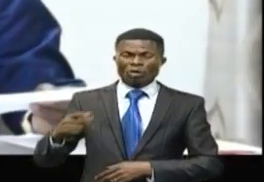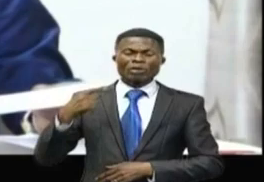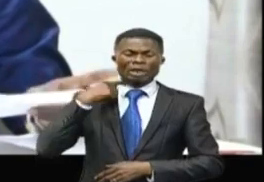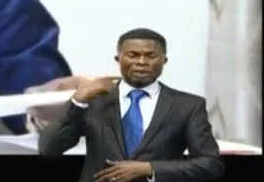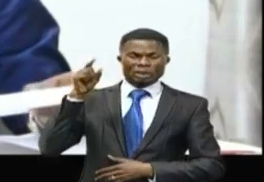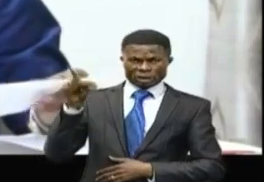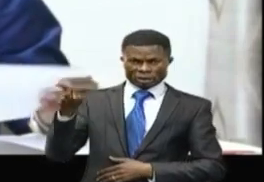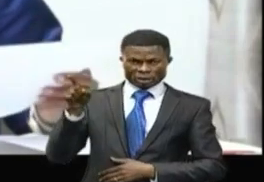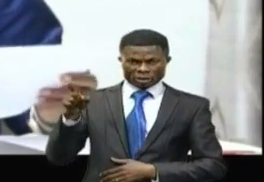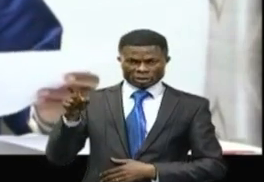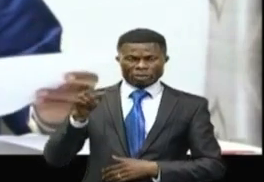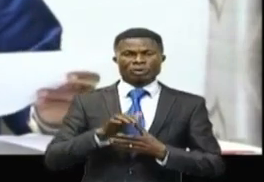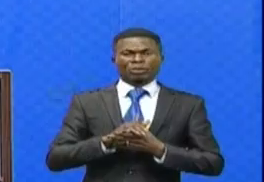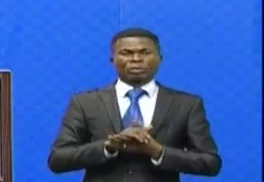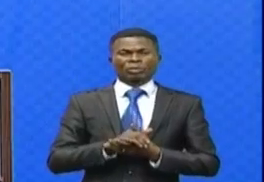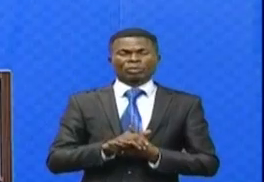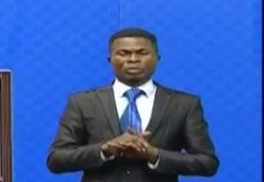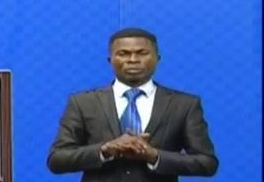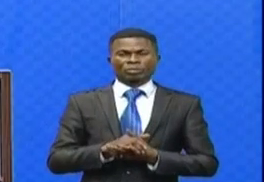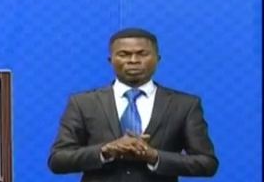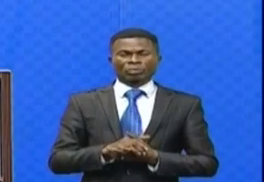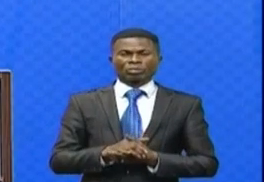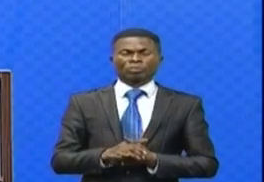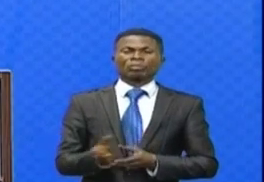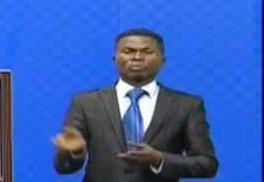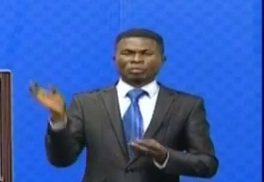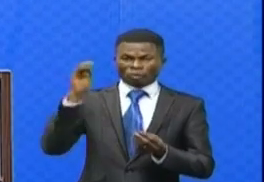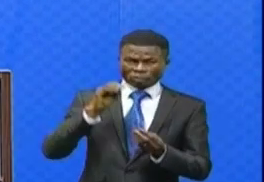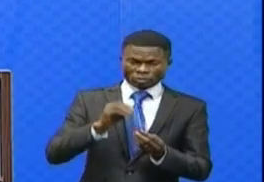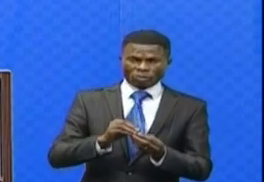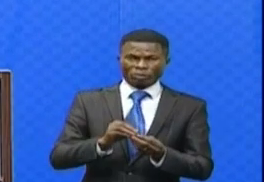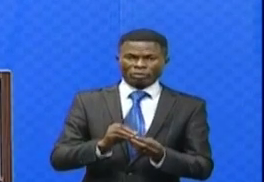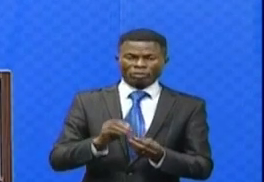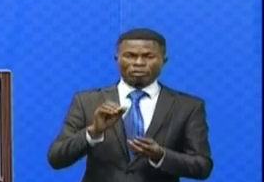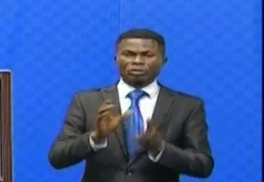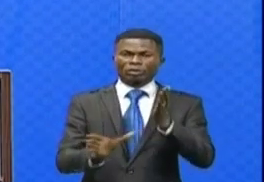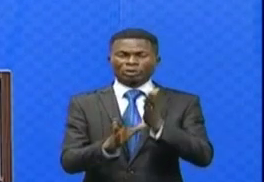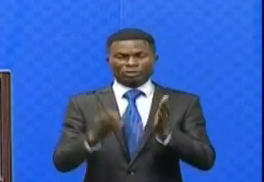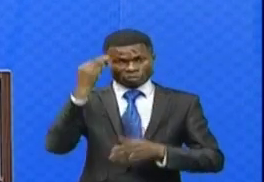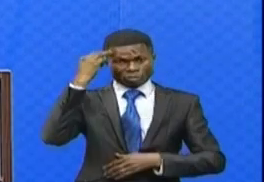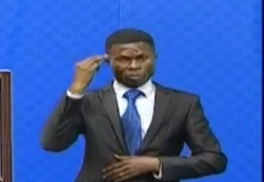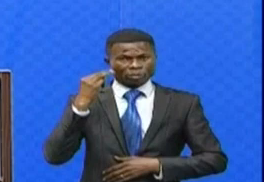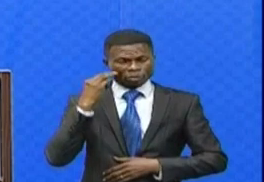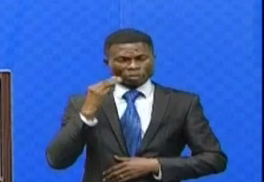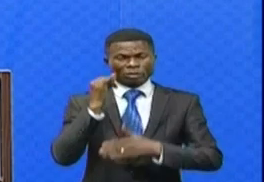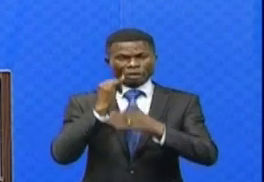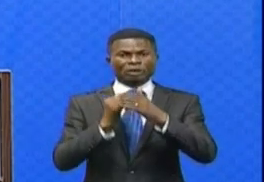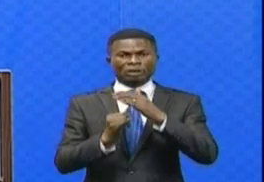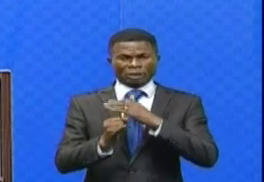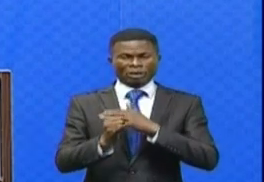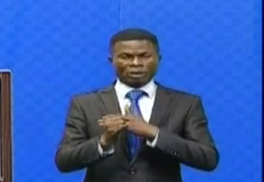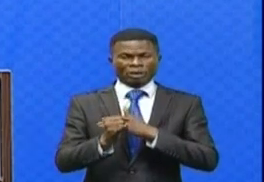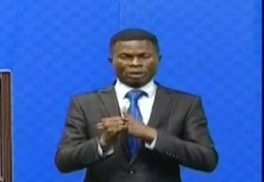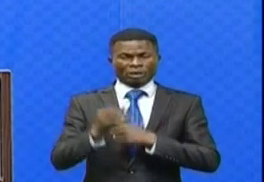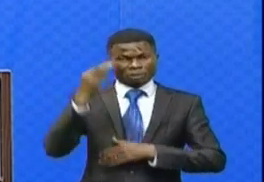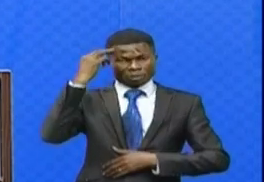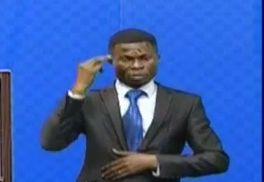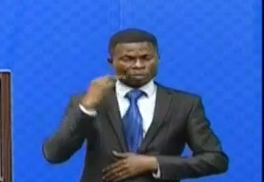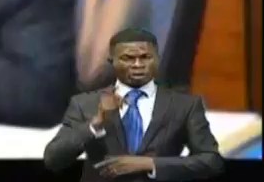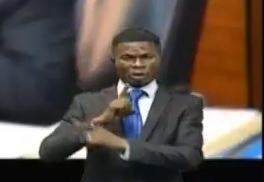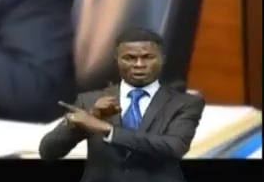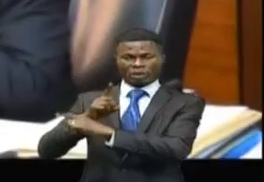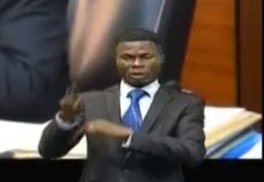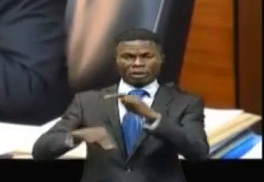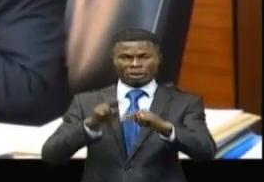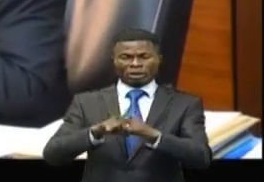territoire encore plus en complément au rapport du vice-premier ministre ministre de l'intérieur le ministre de la défense nationale